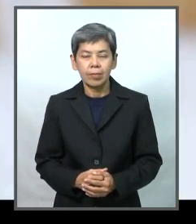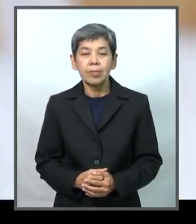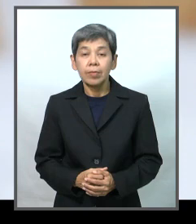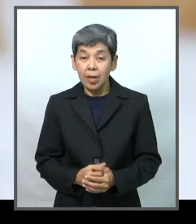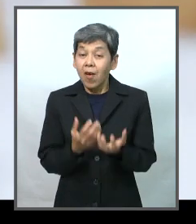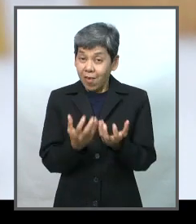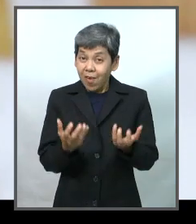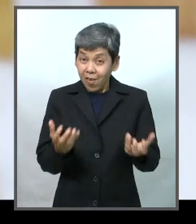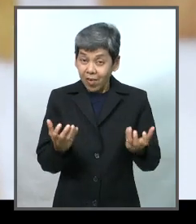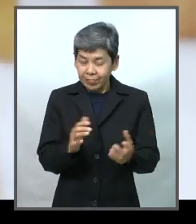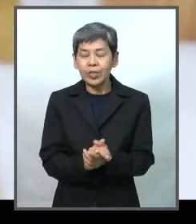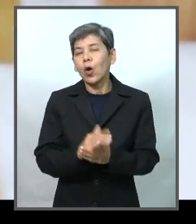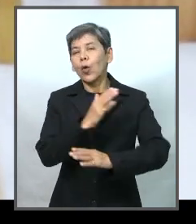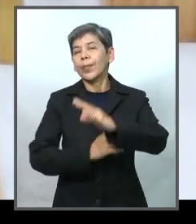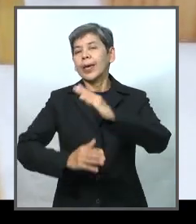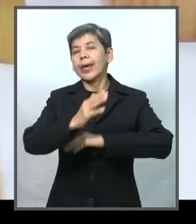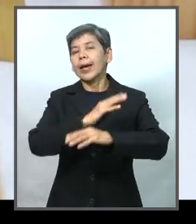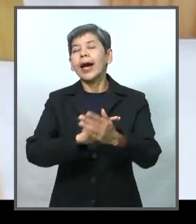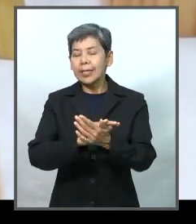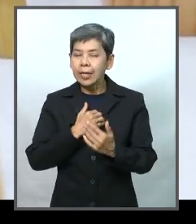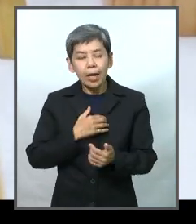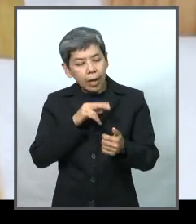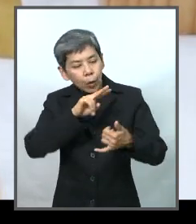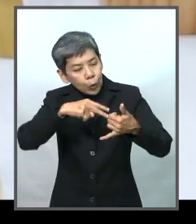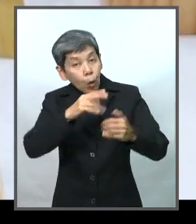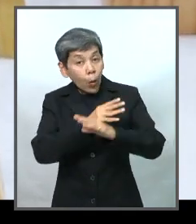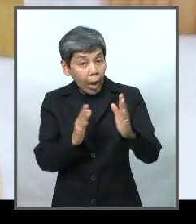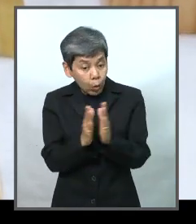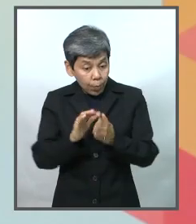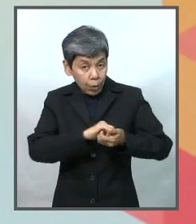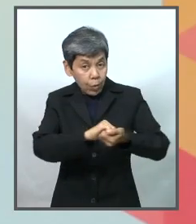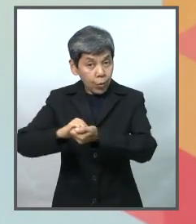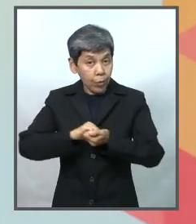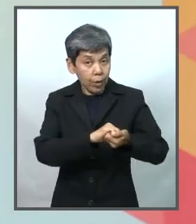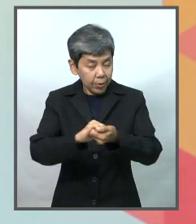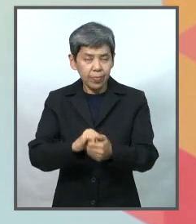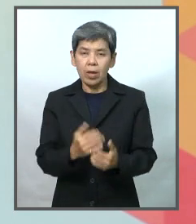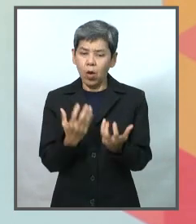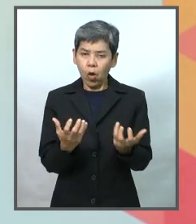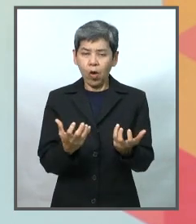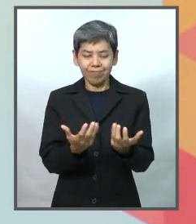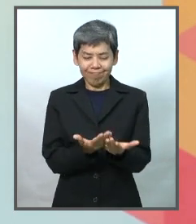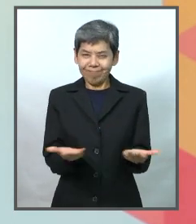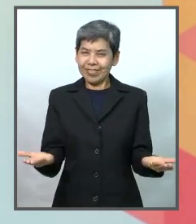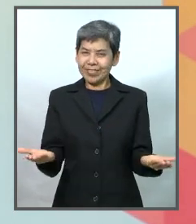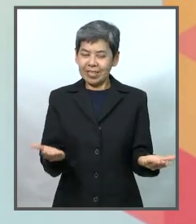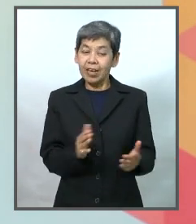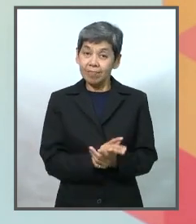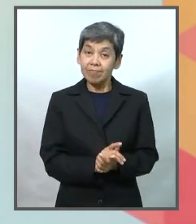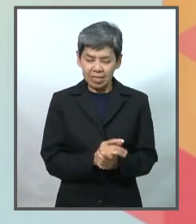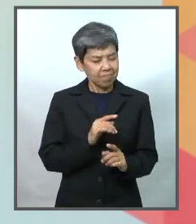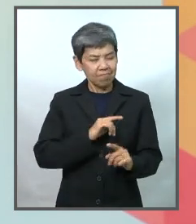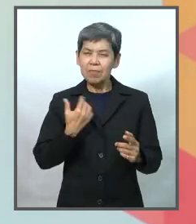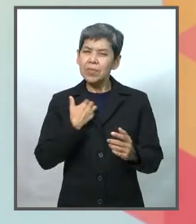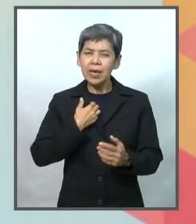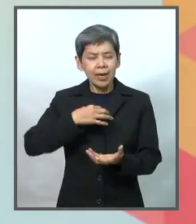นอกจากจะเป็นเรื่องสินค้าที่คนพิการเนี่ยนะครับรวมถึงผู้ดูแลคนพิการร่วมมือกันทำแล้วเนี่ยทำให้สินค้าออกมาเนี่ยนะครับแตกต่างน